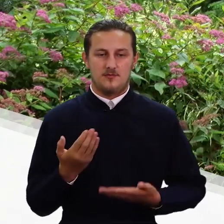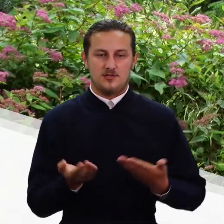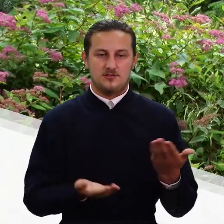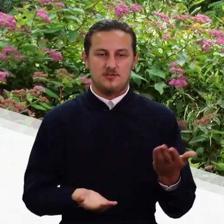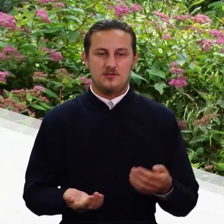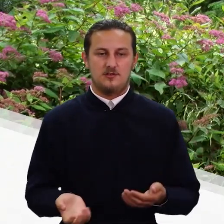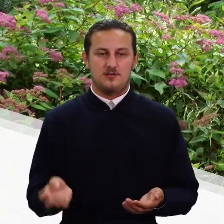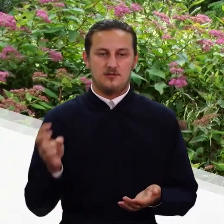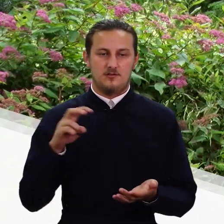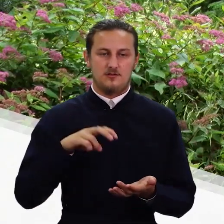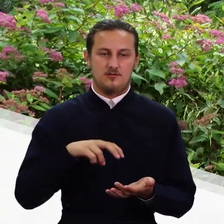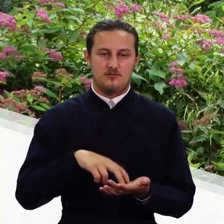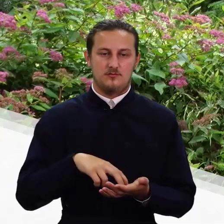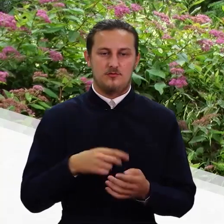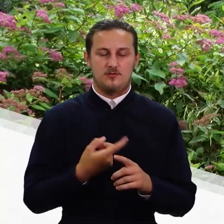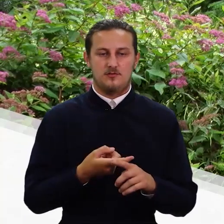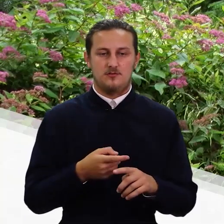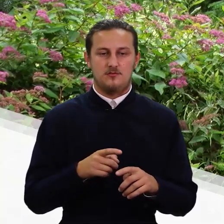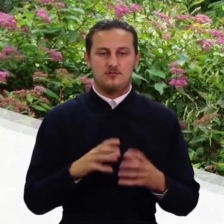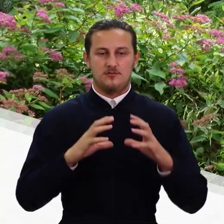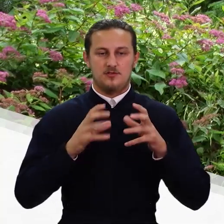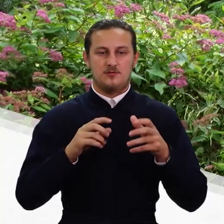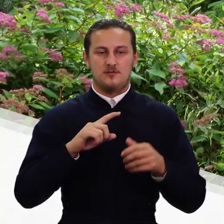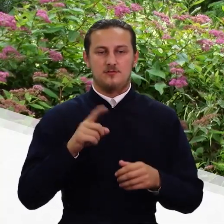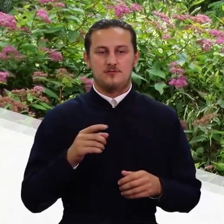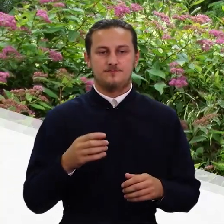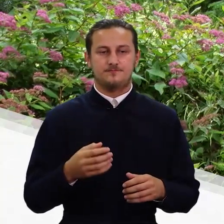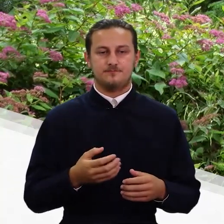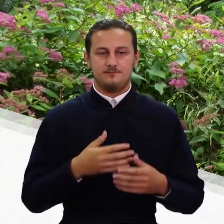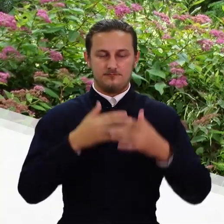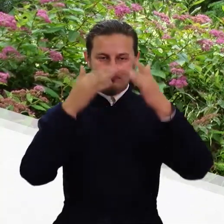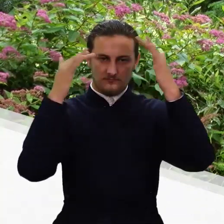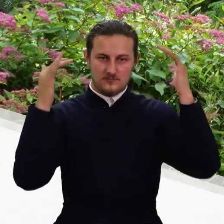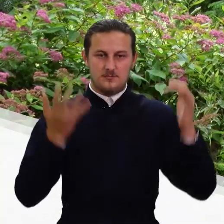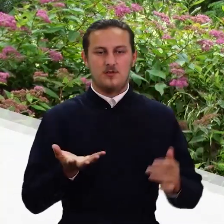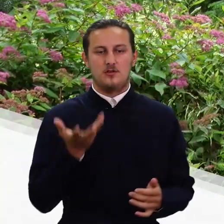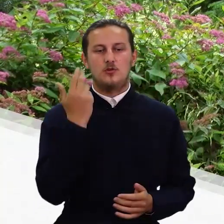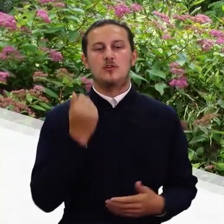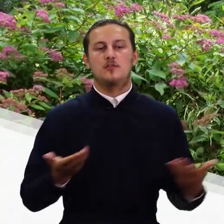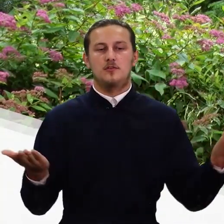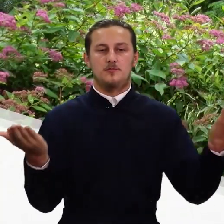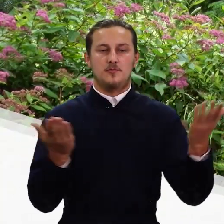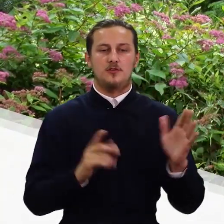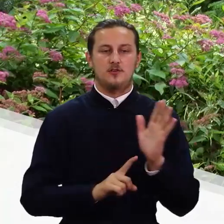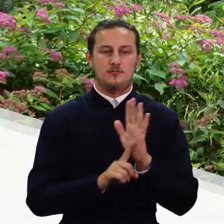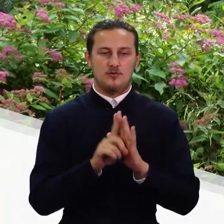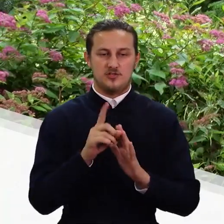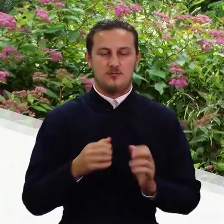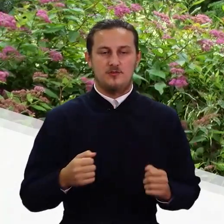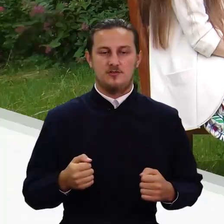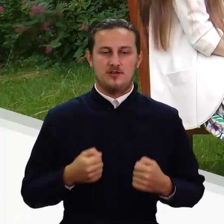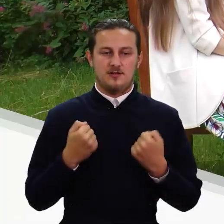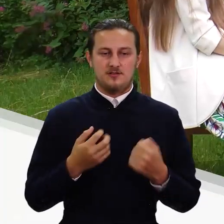сюди на землю з неба, наша батьківщина – це небо. І коли ми почнемо старатися побачити це небо тут на